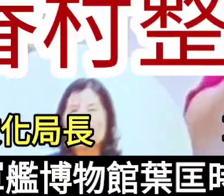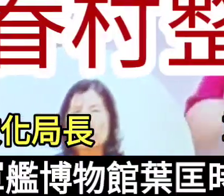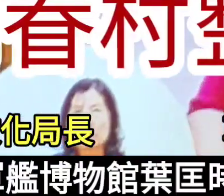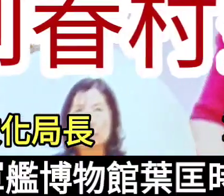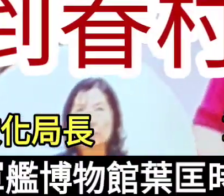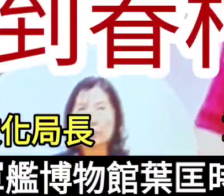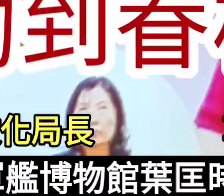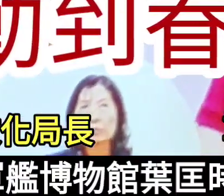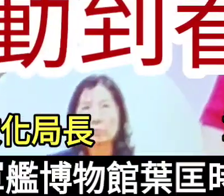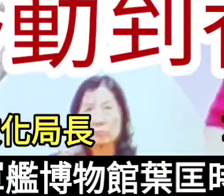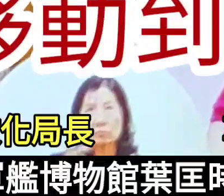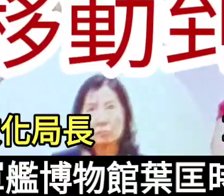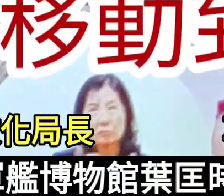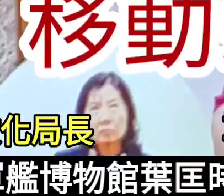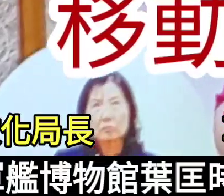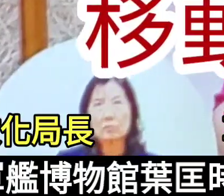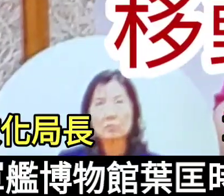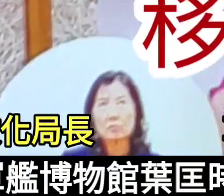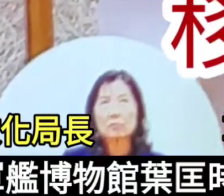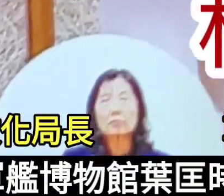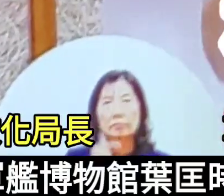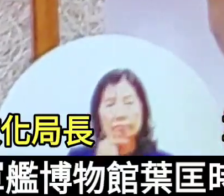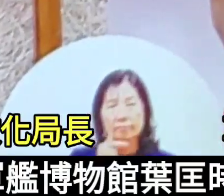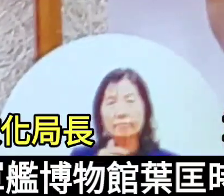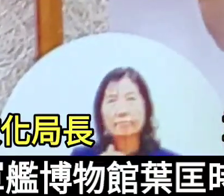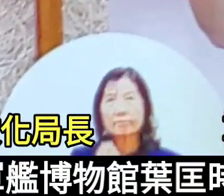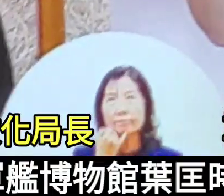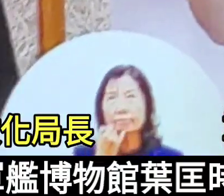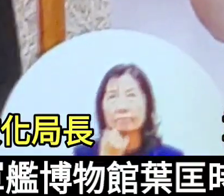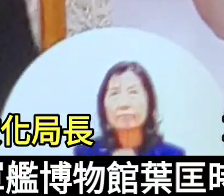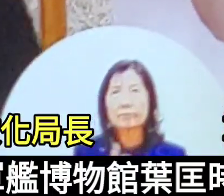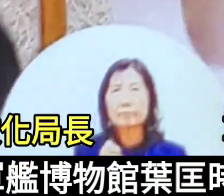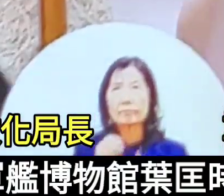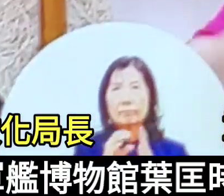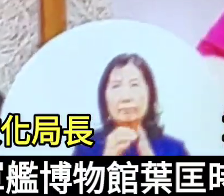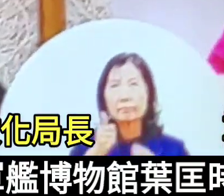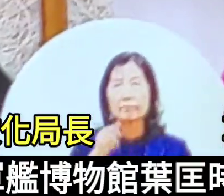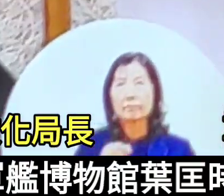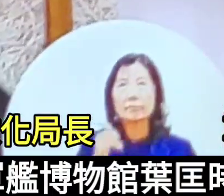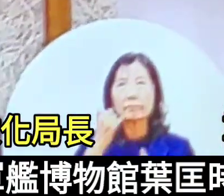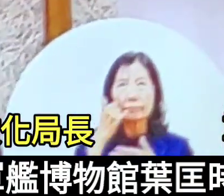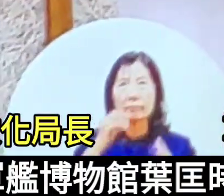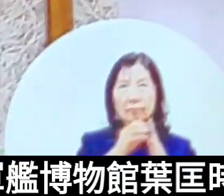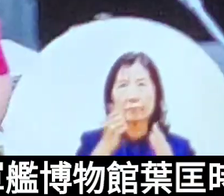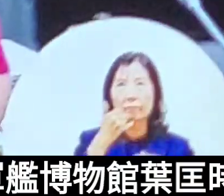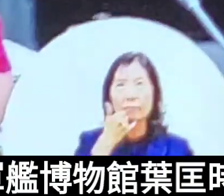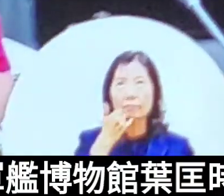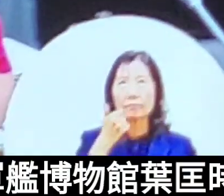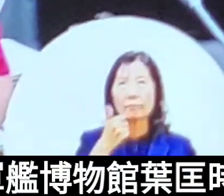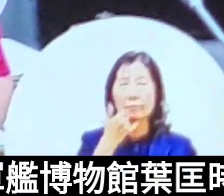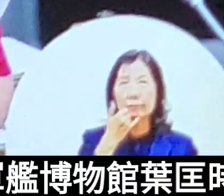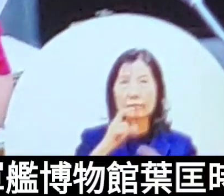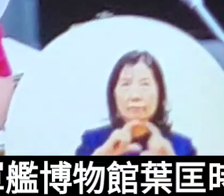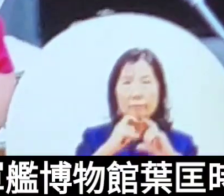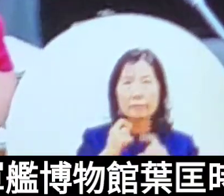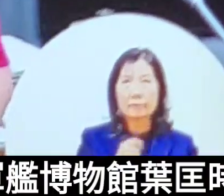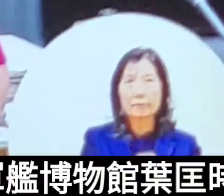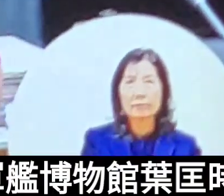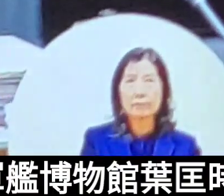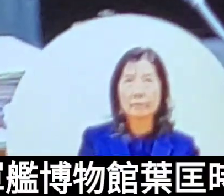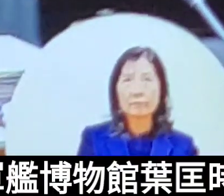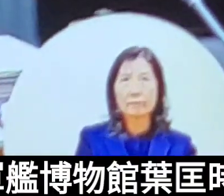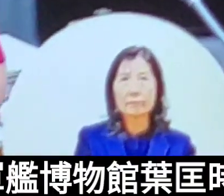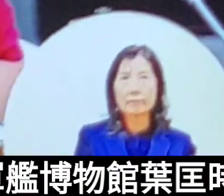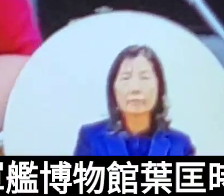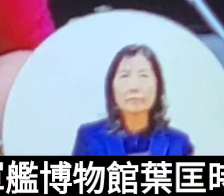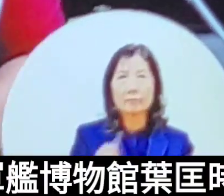得更是可以周延的来做这一件事。 好，谢谢局长， 谢谢。 我们海洋局长是不是也来答复一下， 应 该也有很